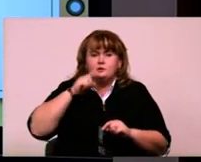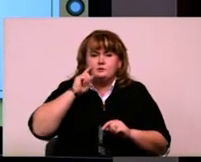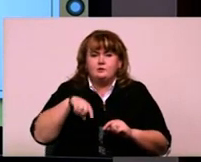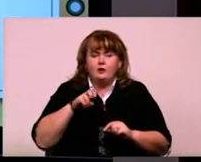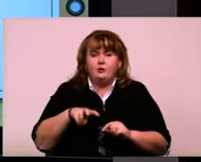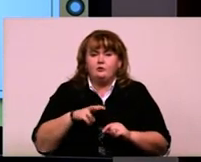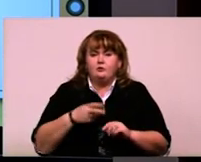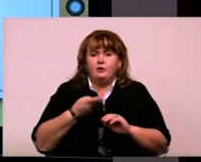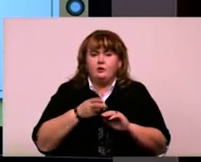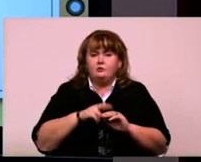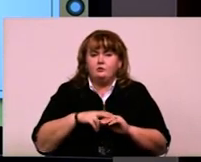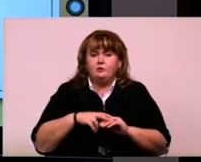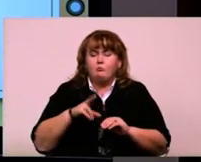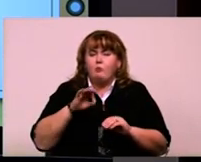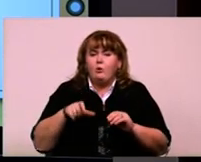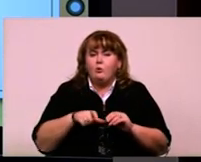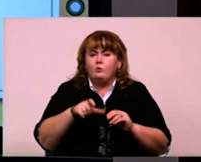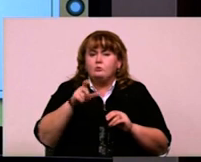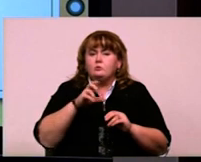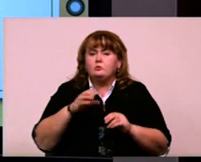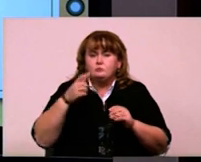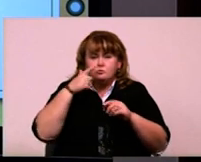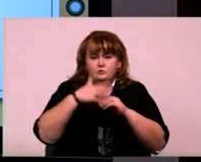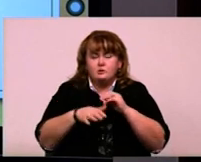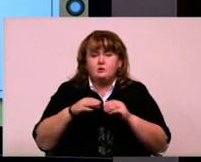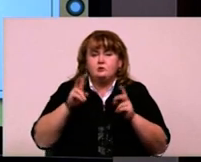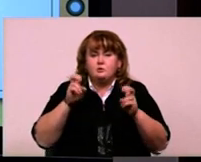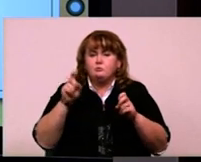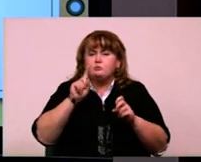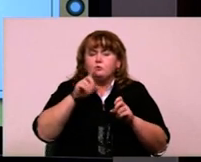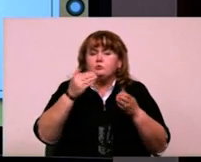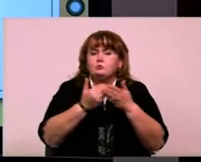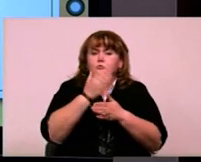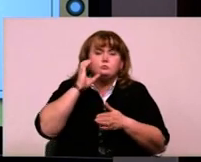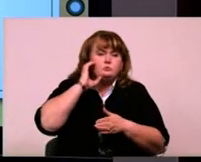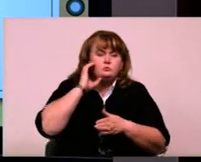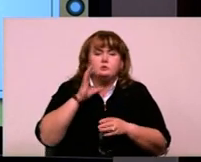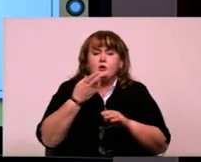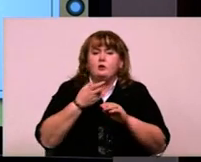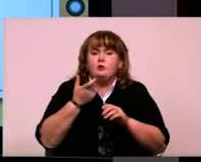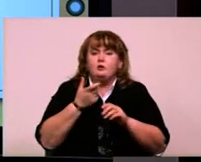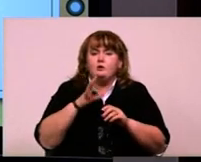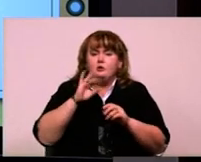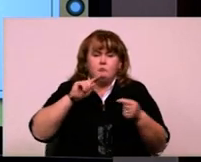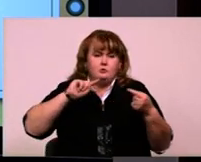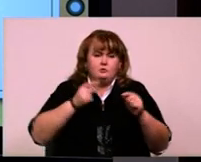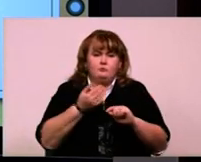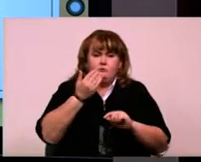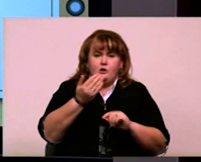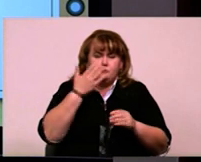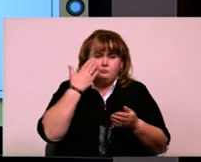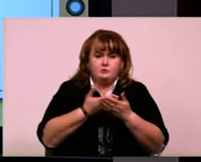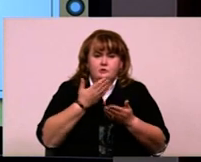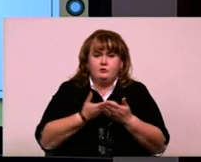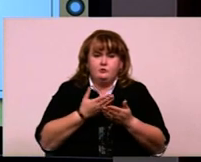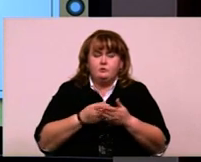То есть по ходу изучения темы, когда вы услышите что-то новое, и абсолютно противоречащую вашим